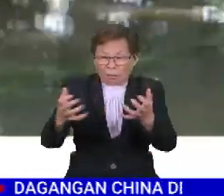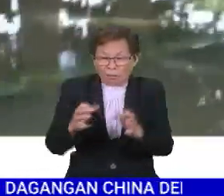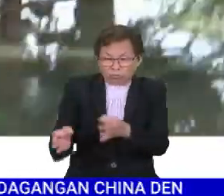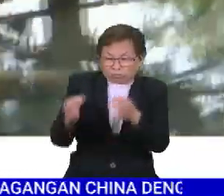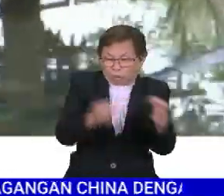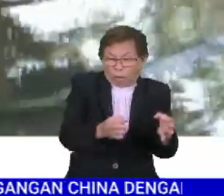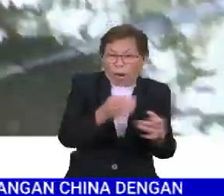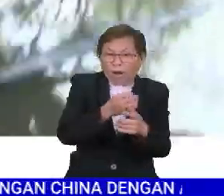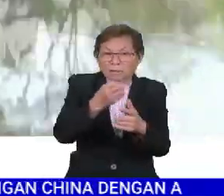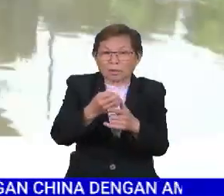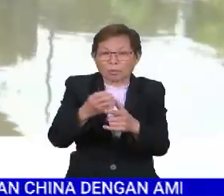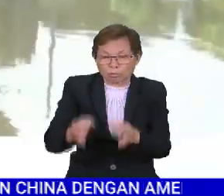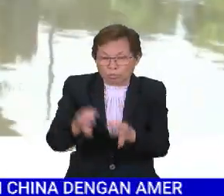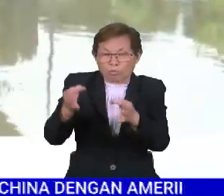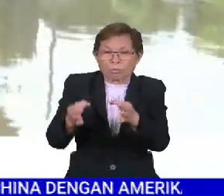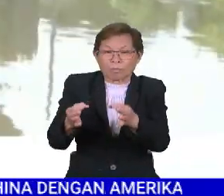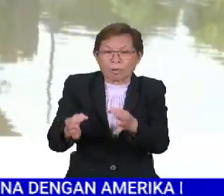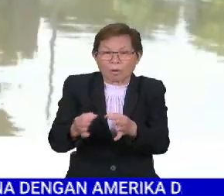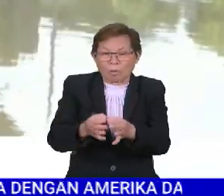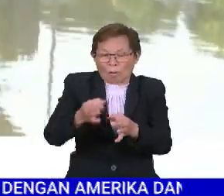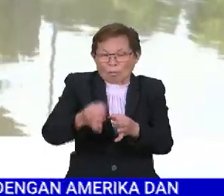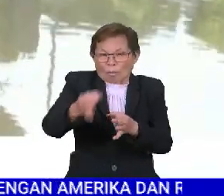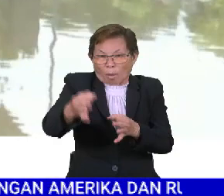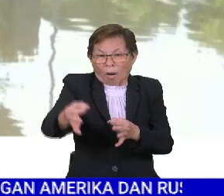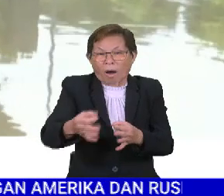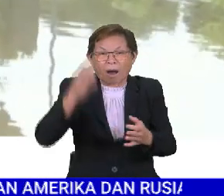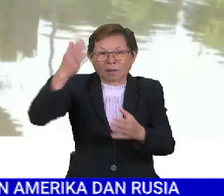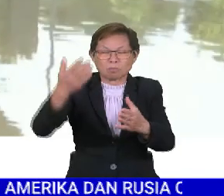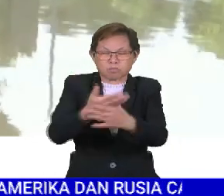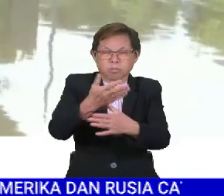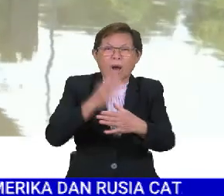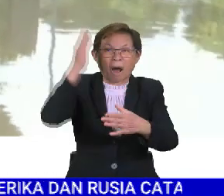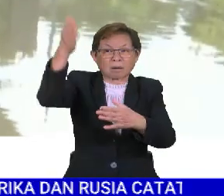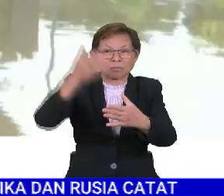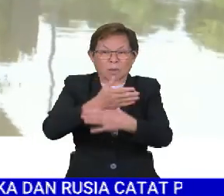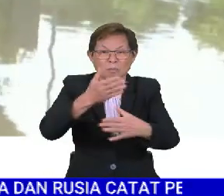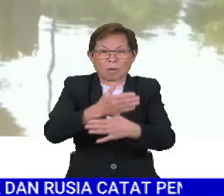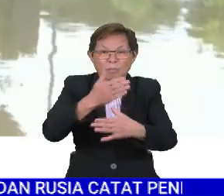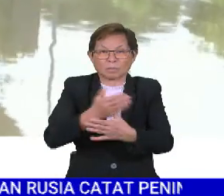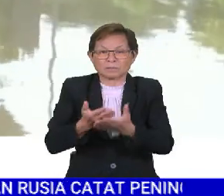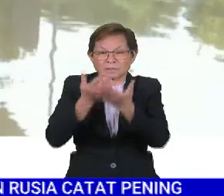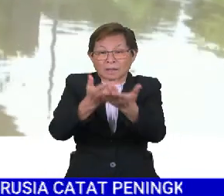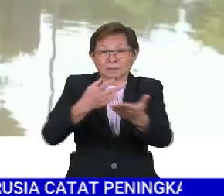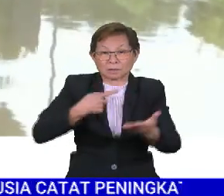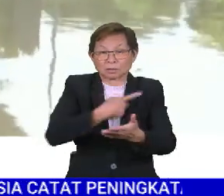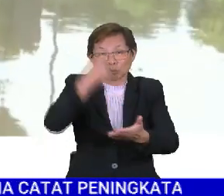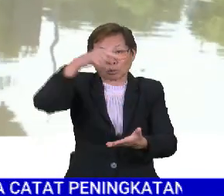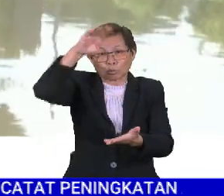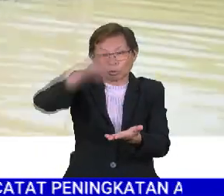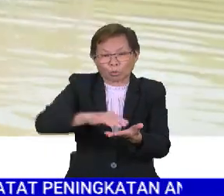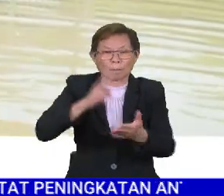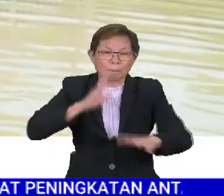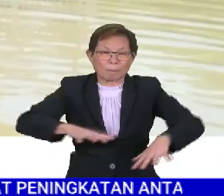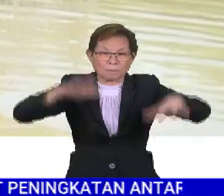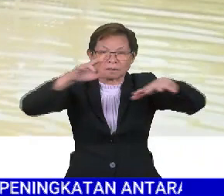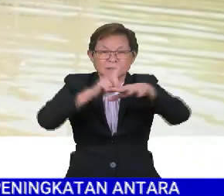nak ditangguh ataupun di nak siasat semula, ia akan menjejaskan cadangan kita untuk mengurangkan isu